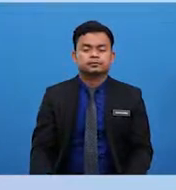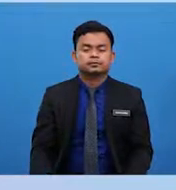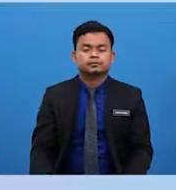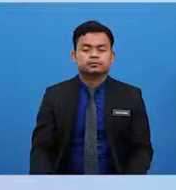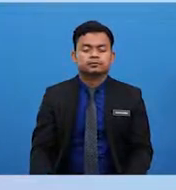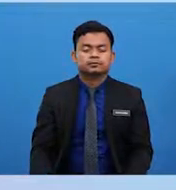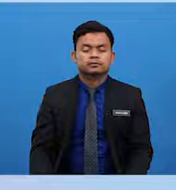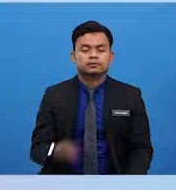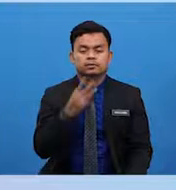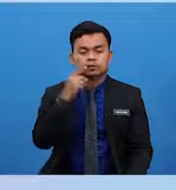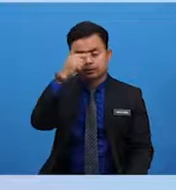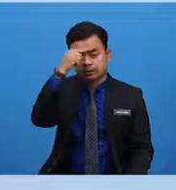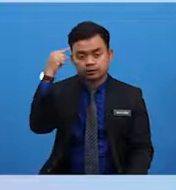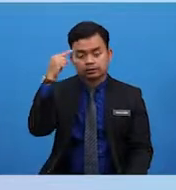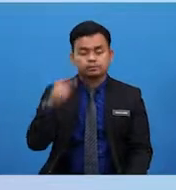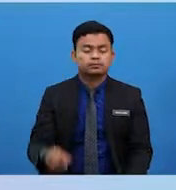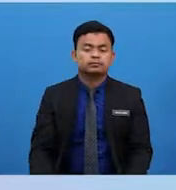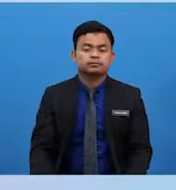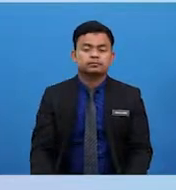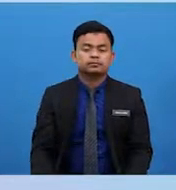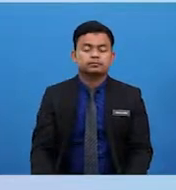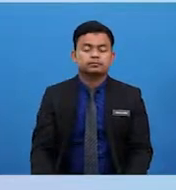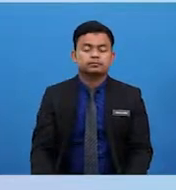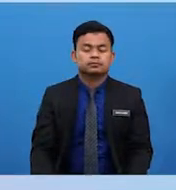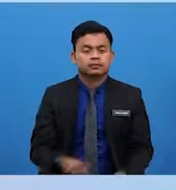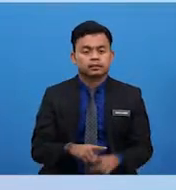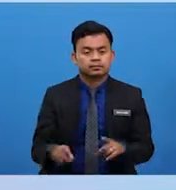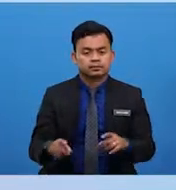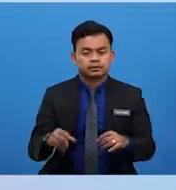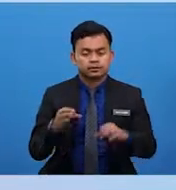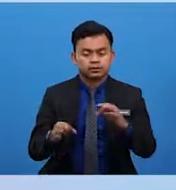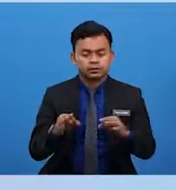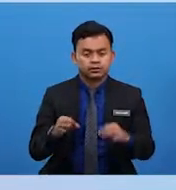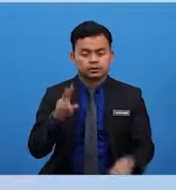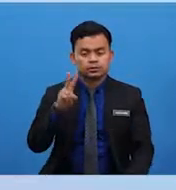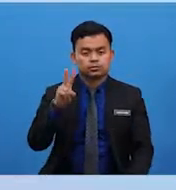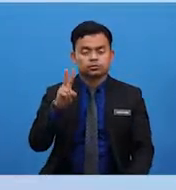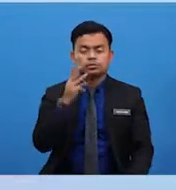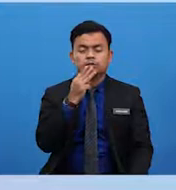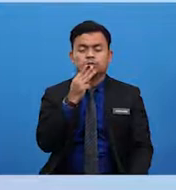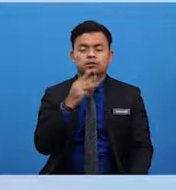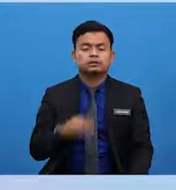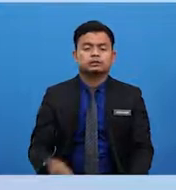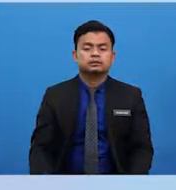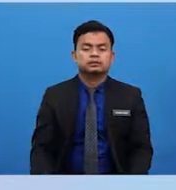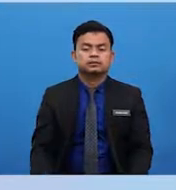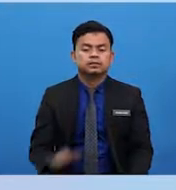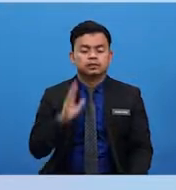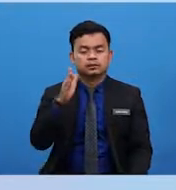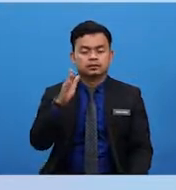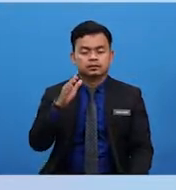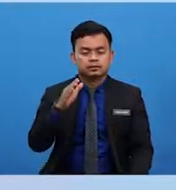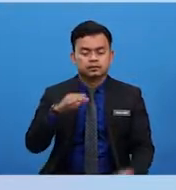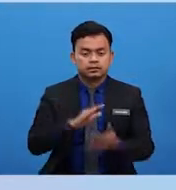Oke tetapi jika dua warna primer ini digabungkan ia akan menghasilkan Windows sekunder